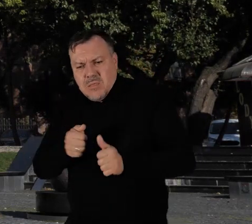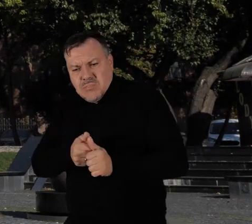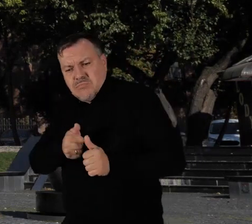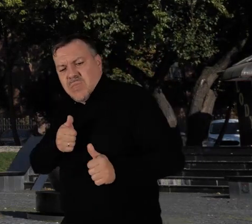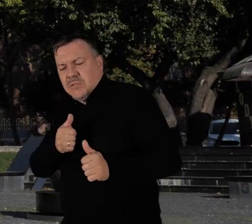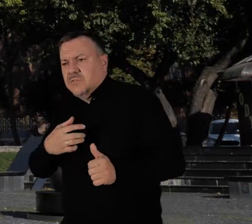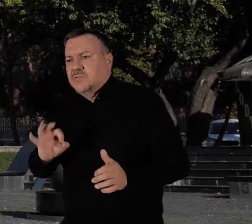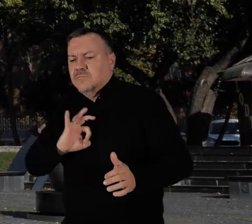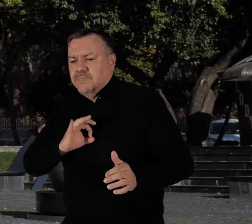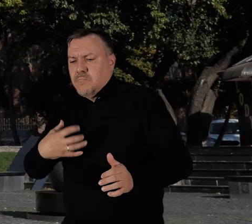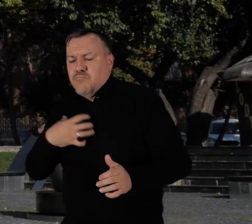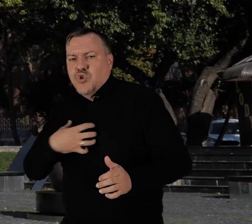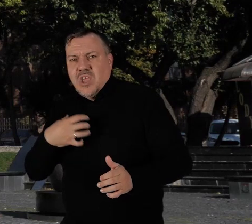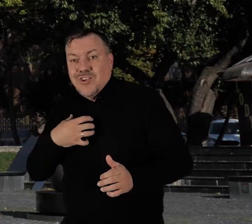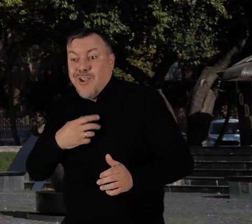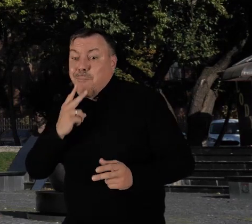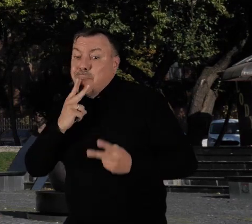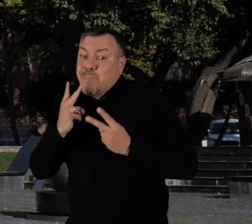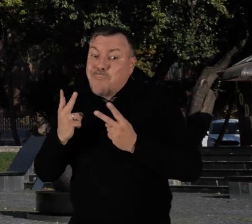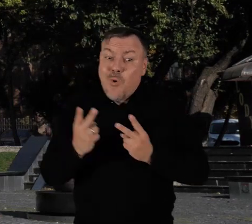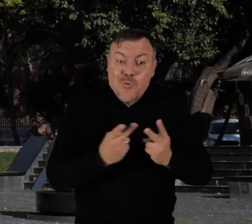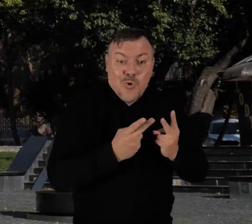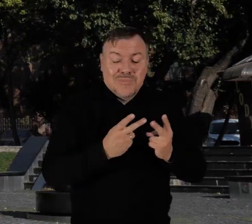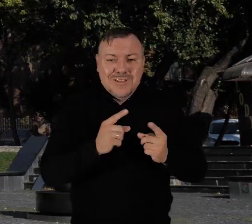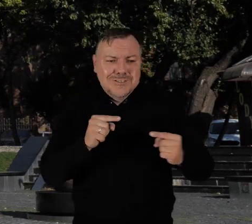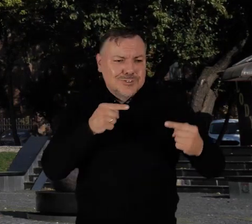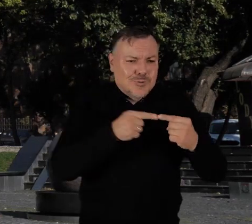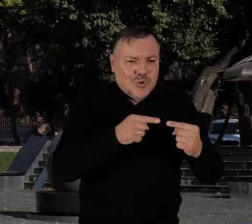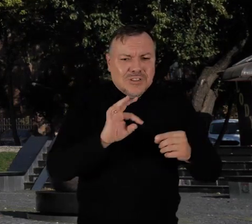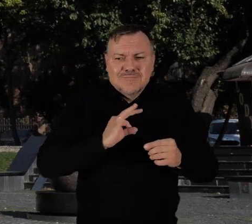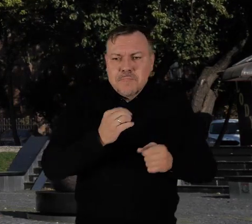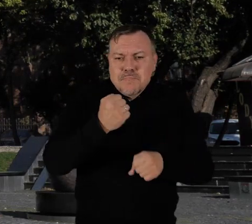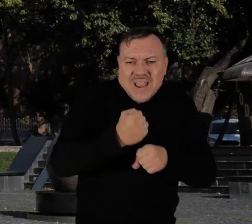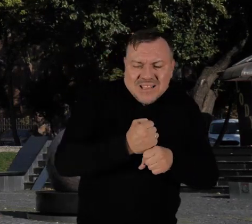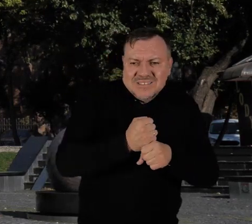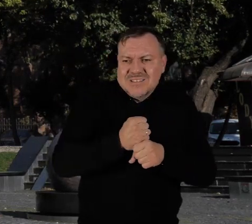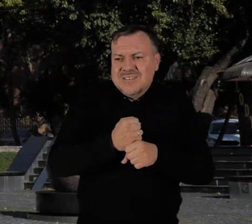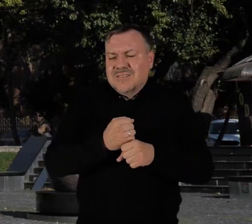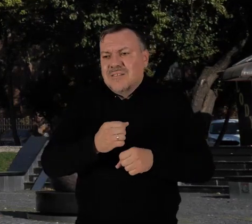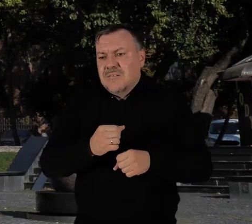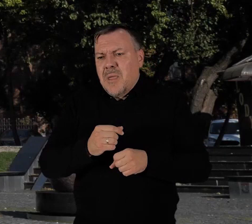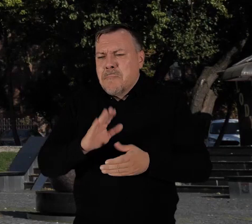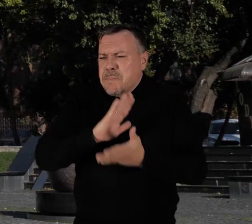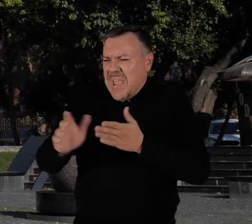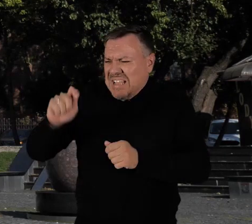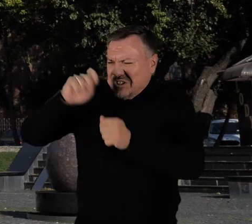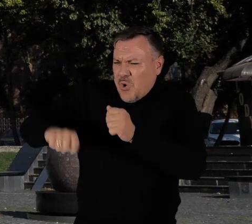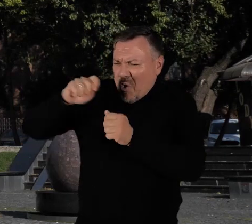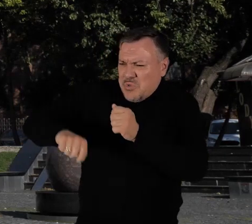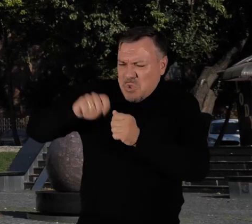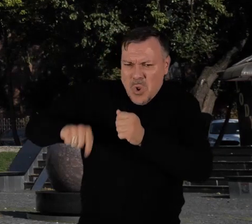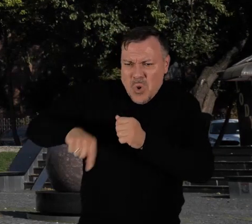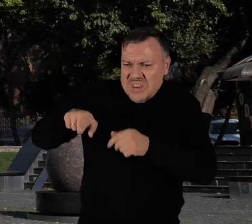pewnego dystansu do swoich przeżyć. Bo podobny stosunek do swojej pracy i jej przedmiotu, ale bez tych kontrolnych